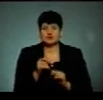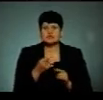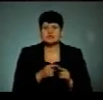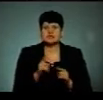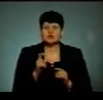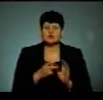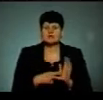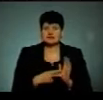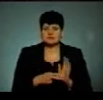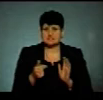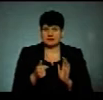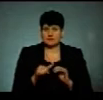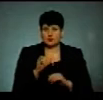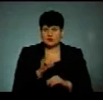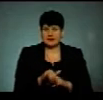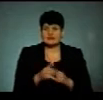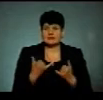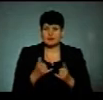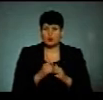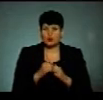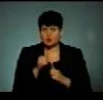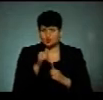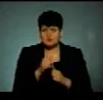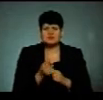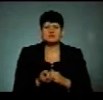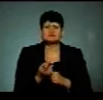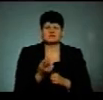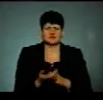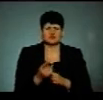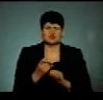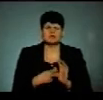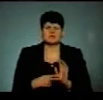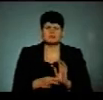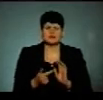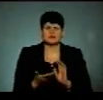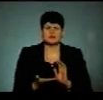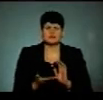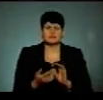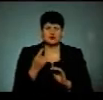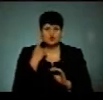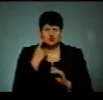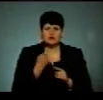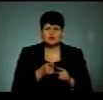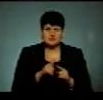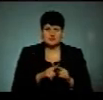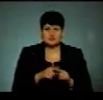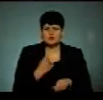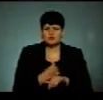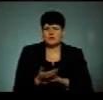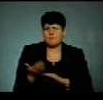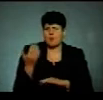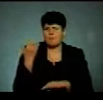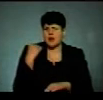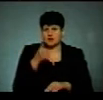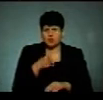170 гривень в неї тепер щомісяця. Звідки цей тариф 170 гривень? Ми почули в сюжеті, що це на основі якихось попередніх